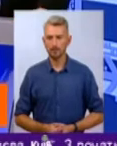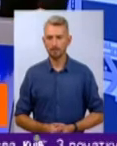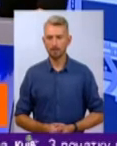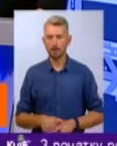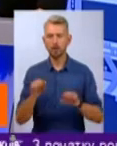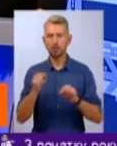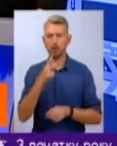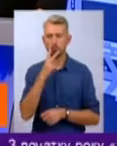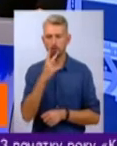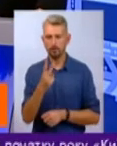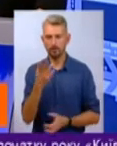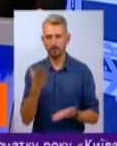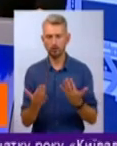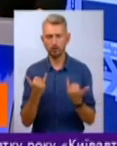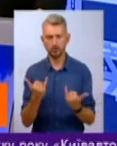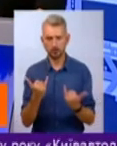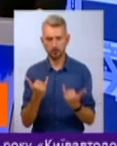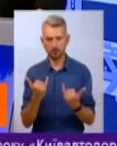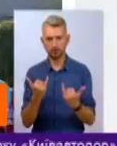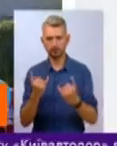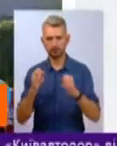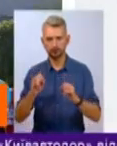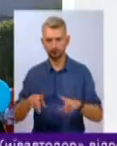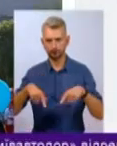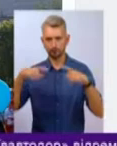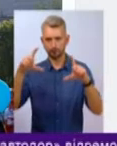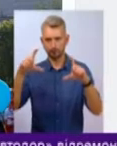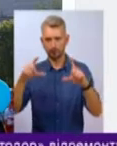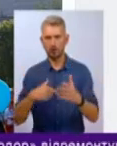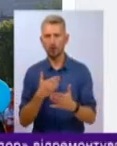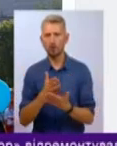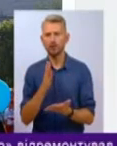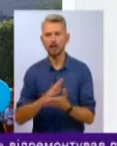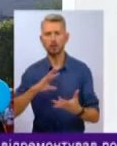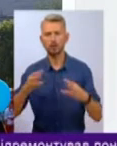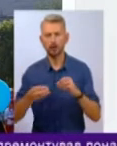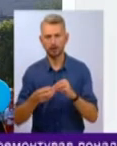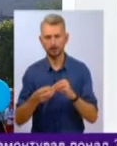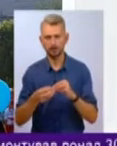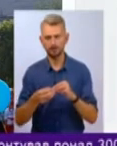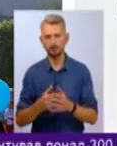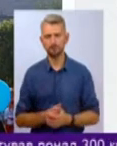Можемо подивитися, якщо зараз на екрані нам покажуть. Ага, от є результат.